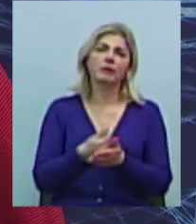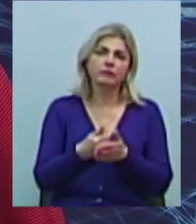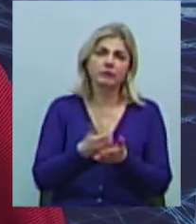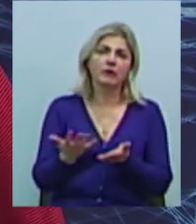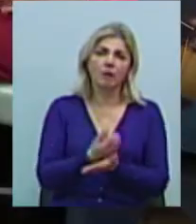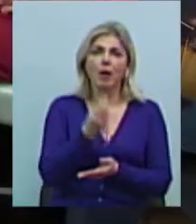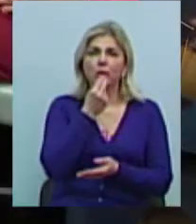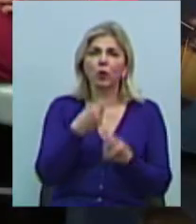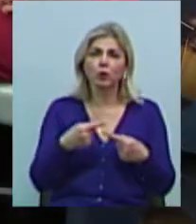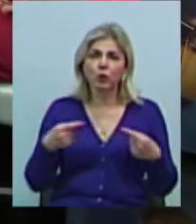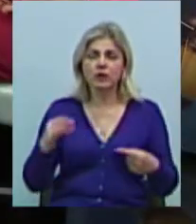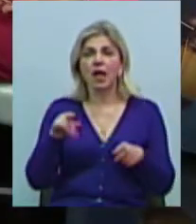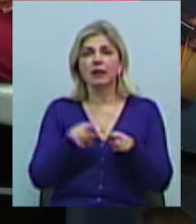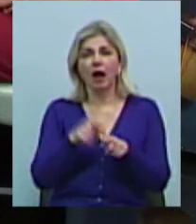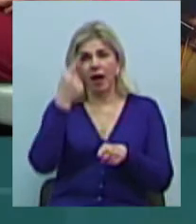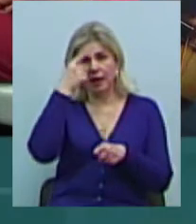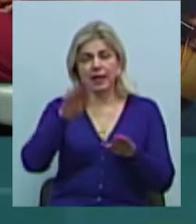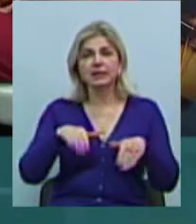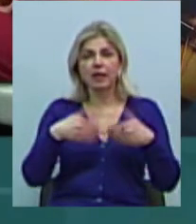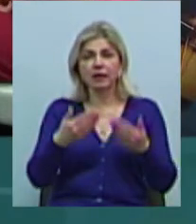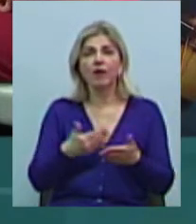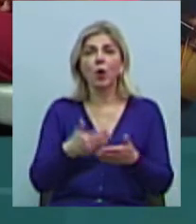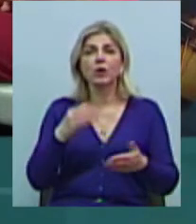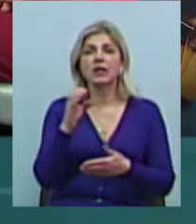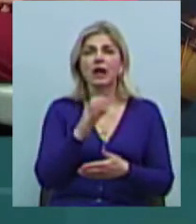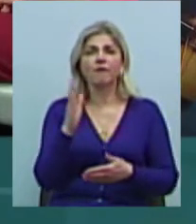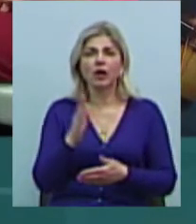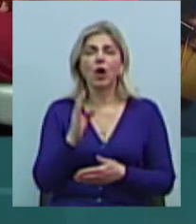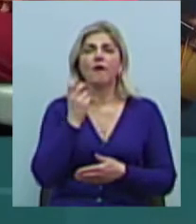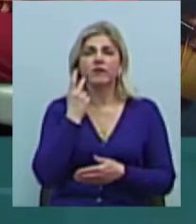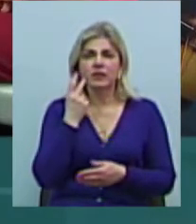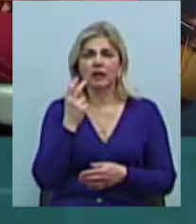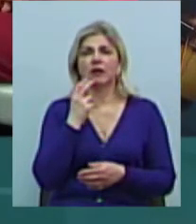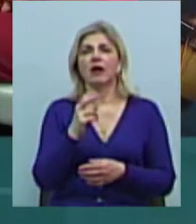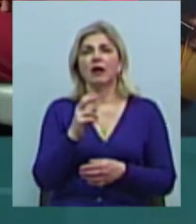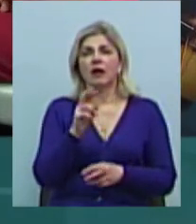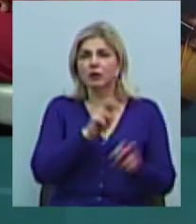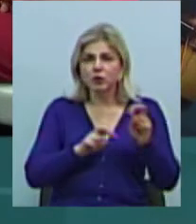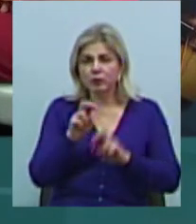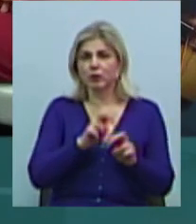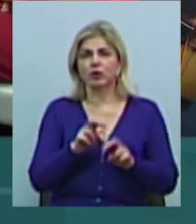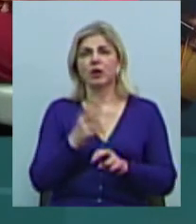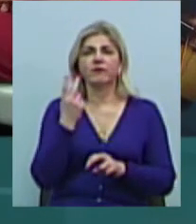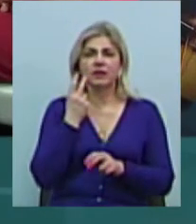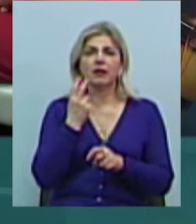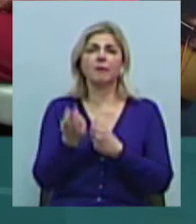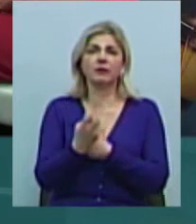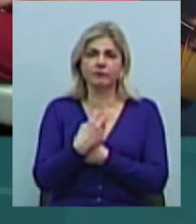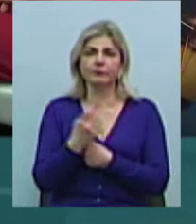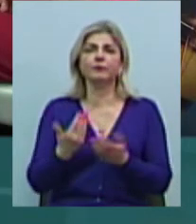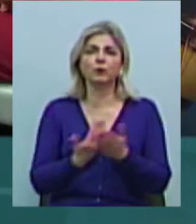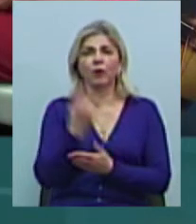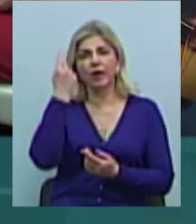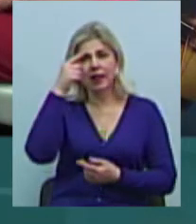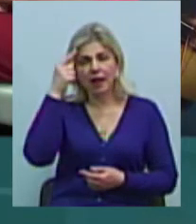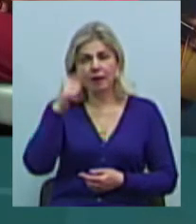і така от ініціатива від Сергія Володимировича, він постійно мені телефонує, постійно приходить з новими